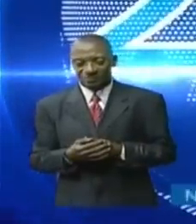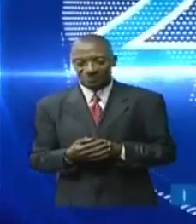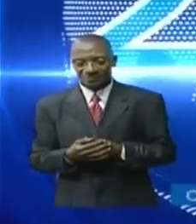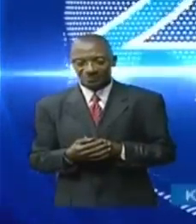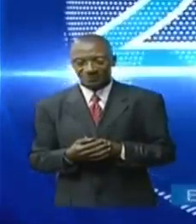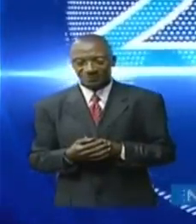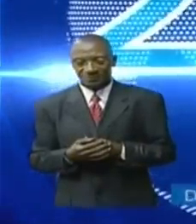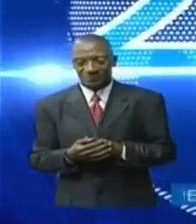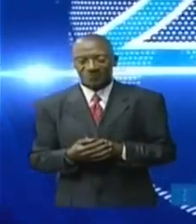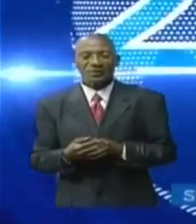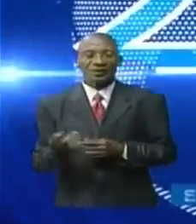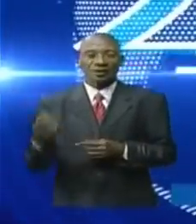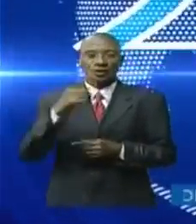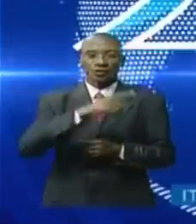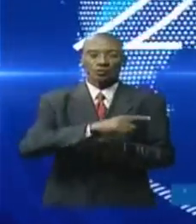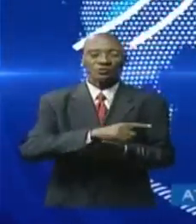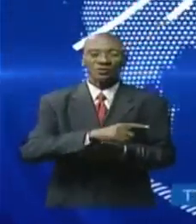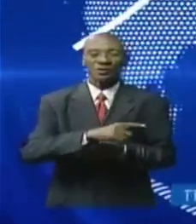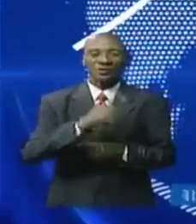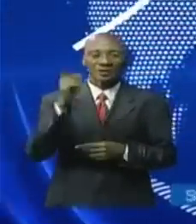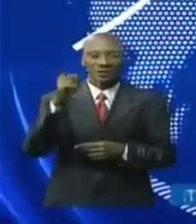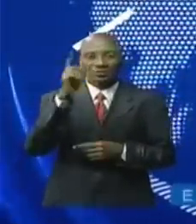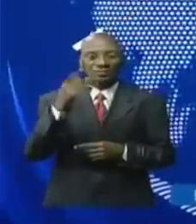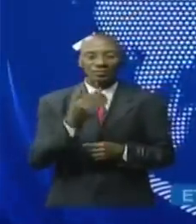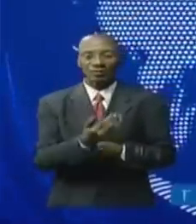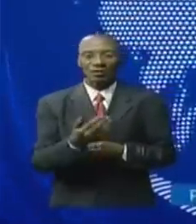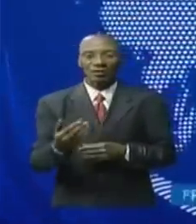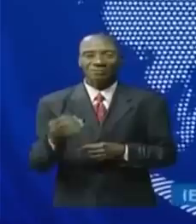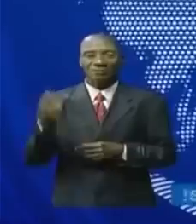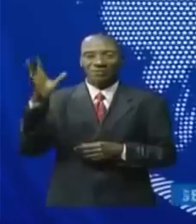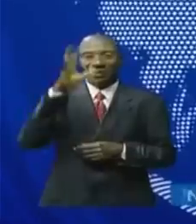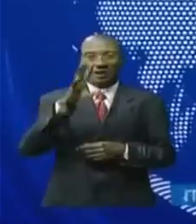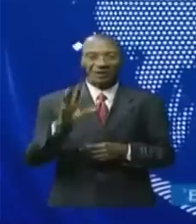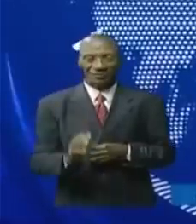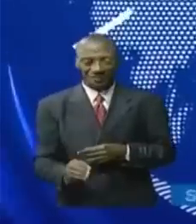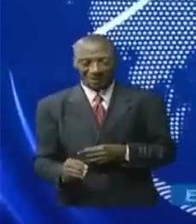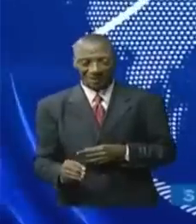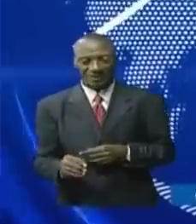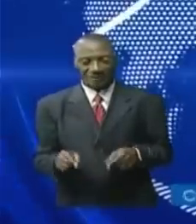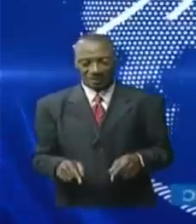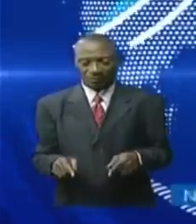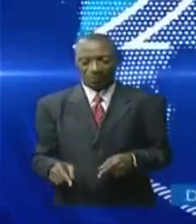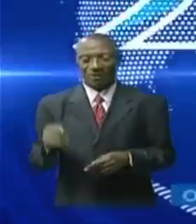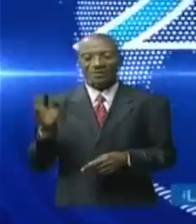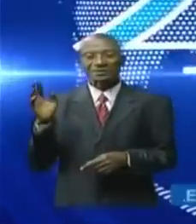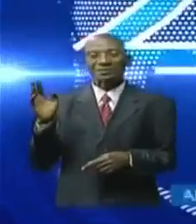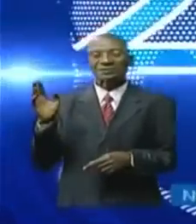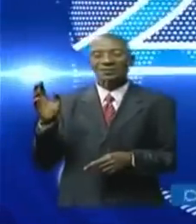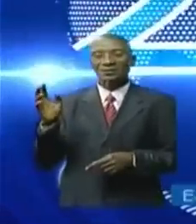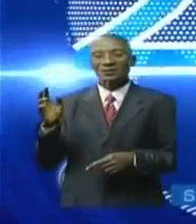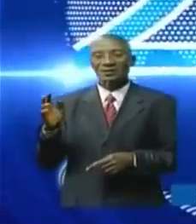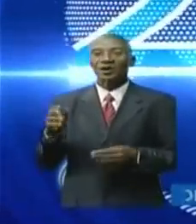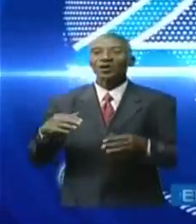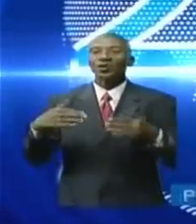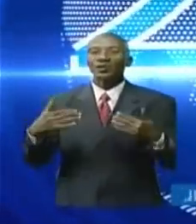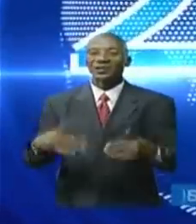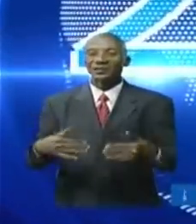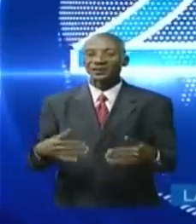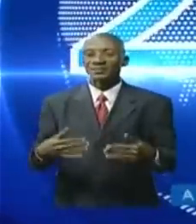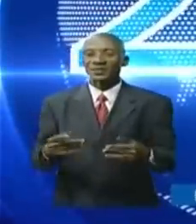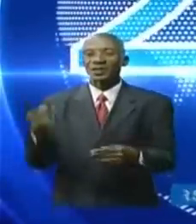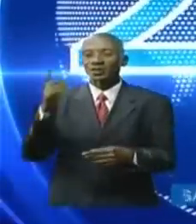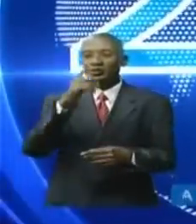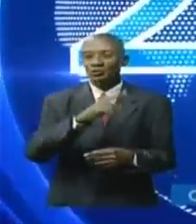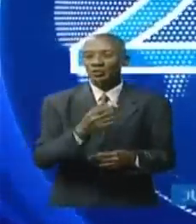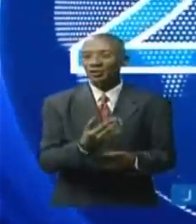de l'enfant africain. La fondation United Bank of Africa a renforcé les capacités de certaines bibliothèques